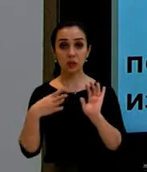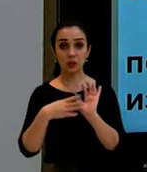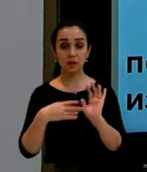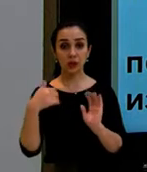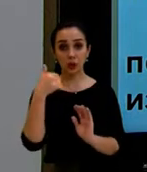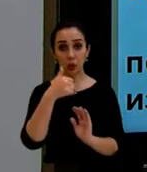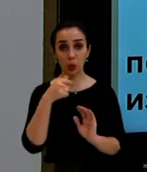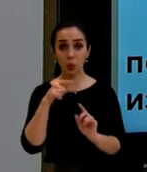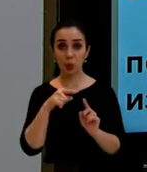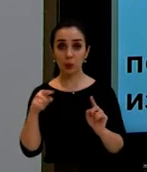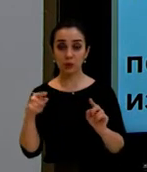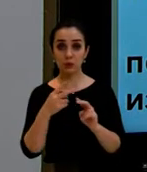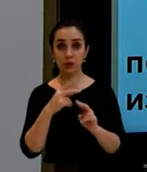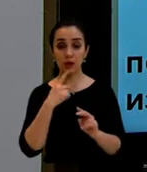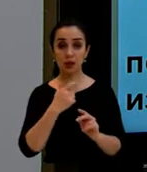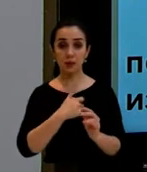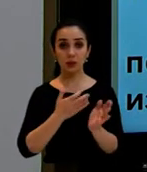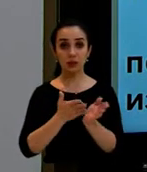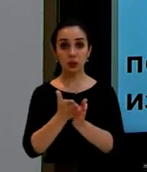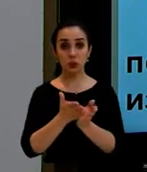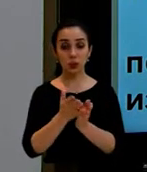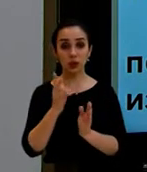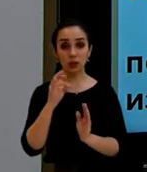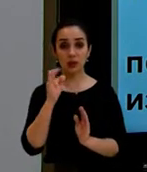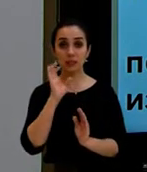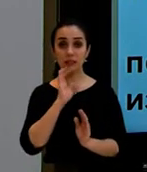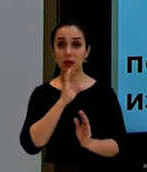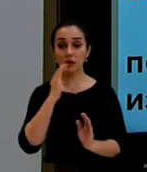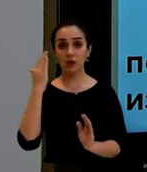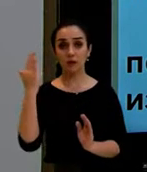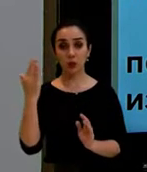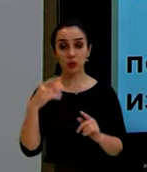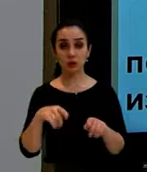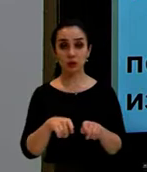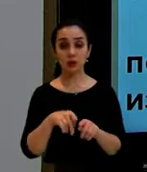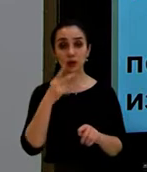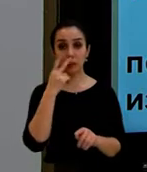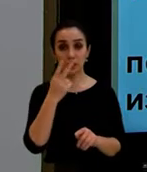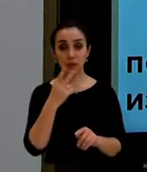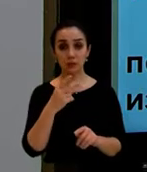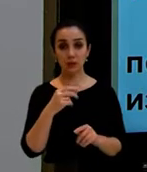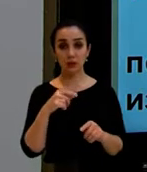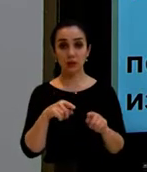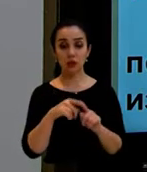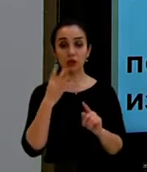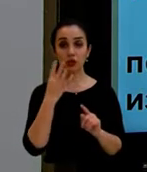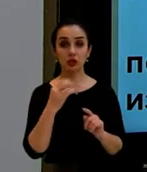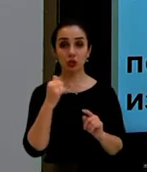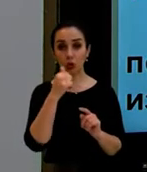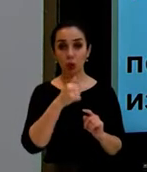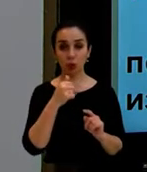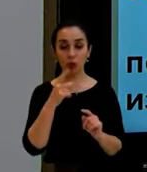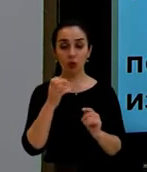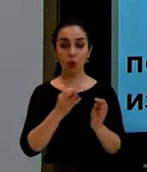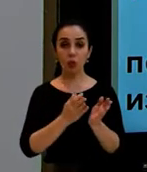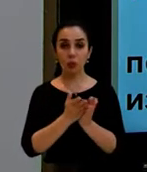1959 годы он проходил армейскую службу на Северном флоте. Обратите внимание, ребята, целых 4 года, да?